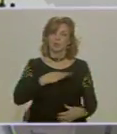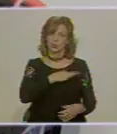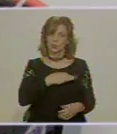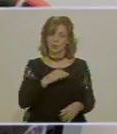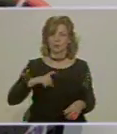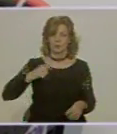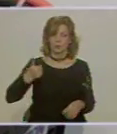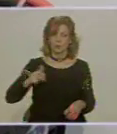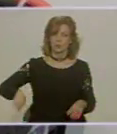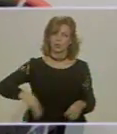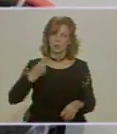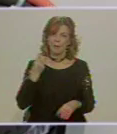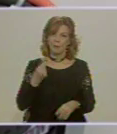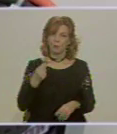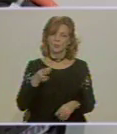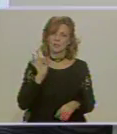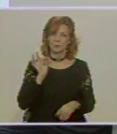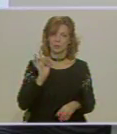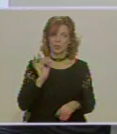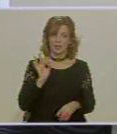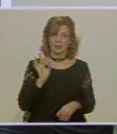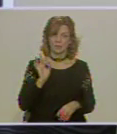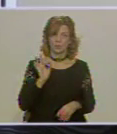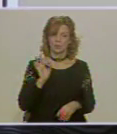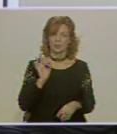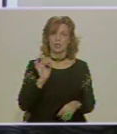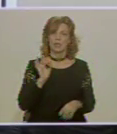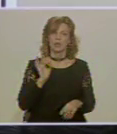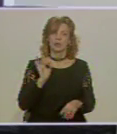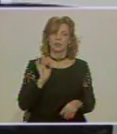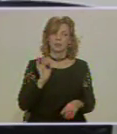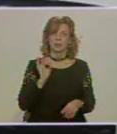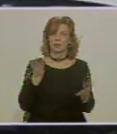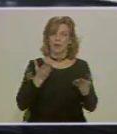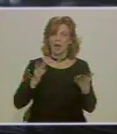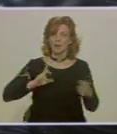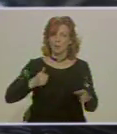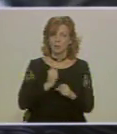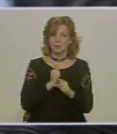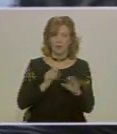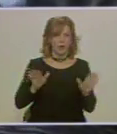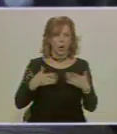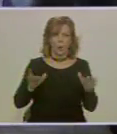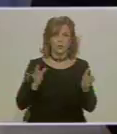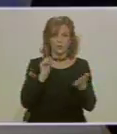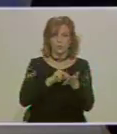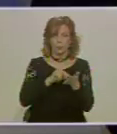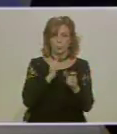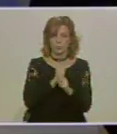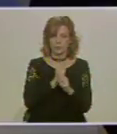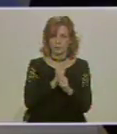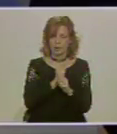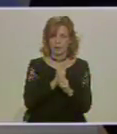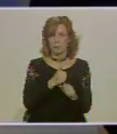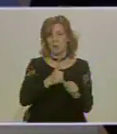printre cei mai buni specialiști care pot să facă absolut tot ceea ce își propun să facă mai devreme